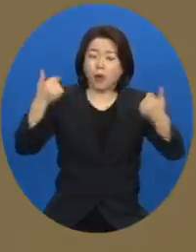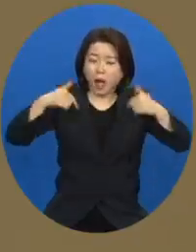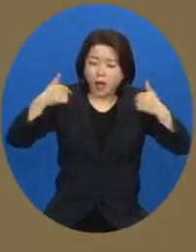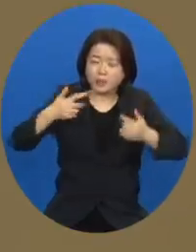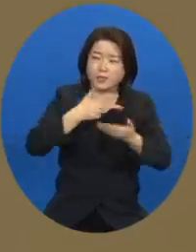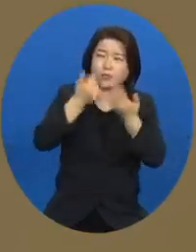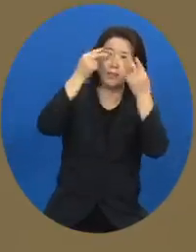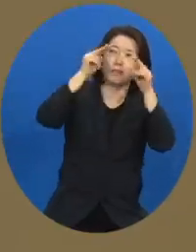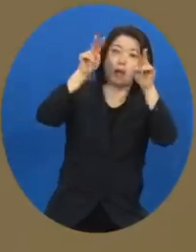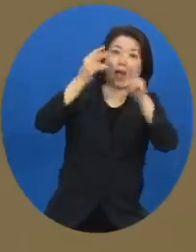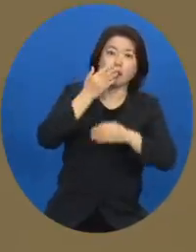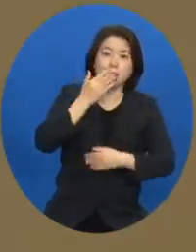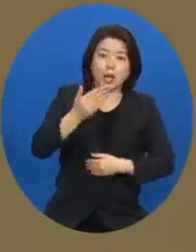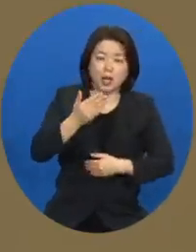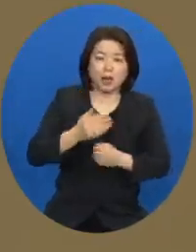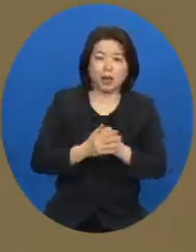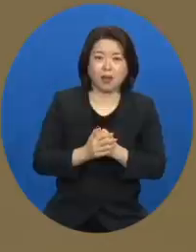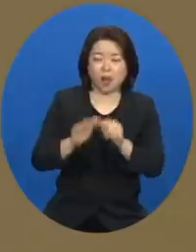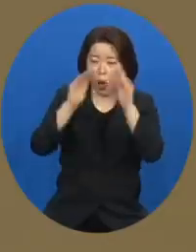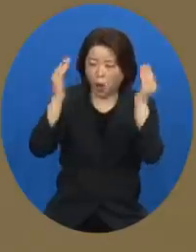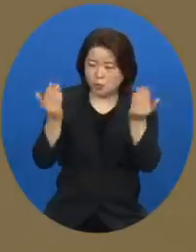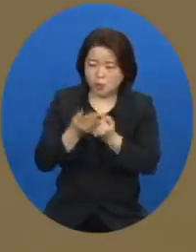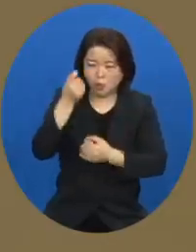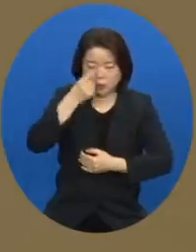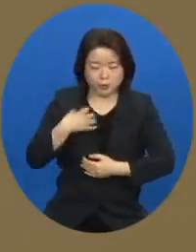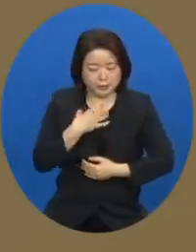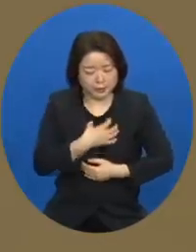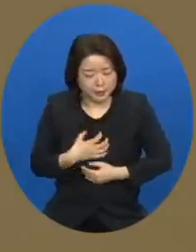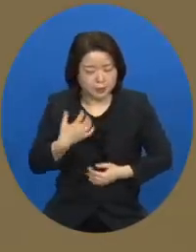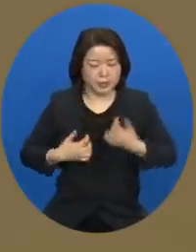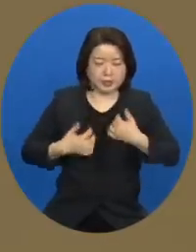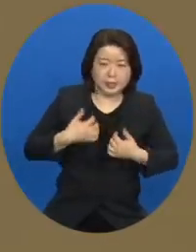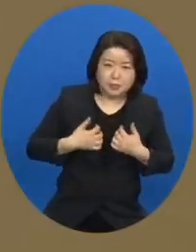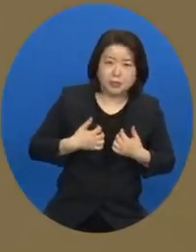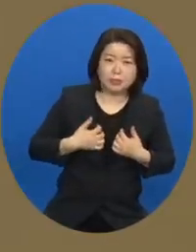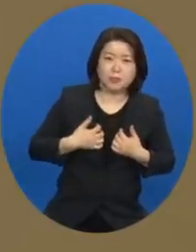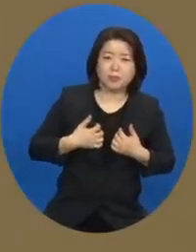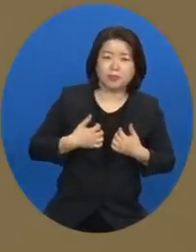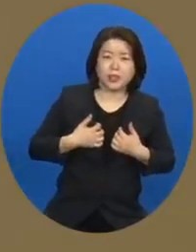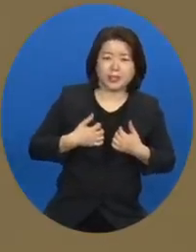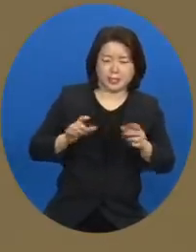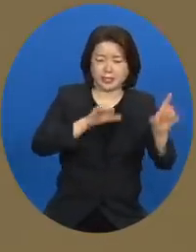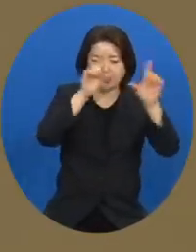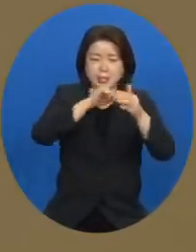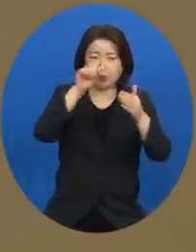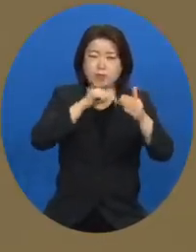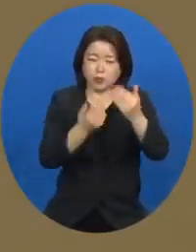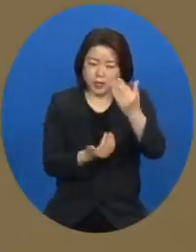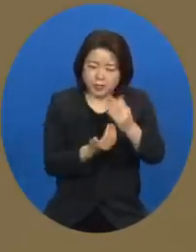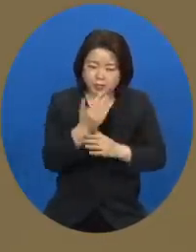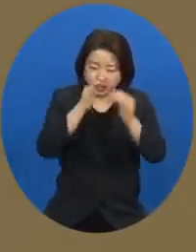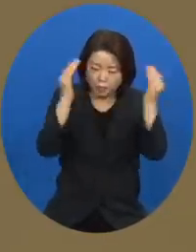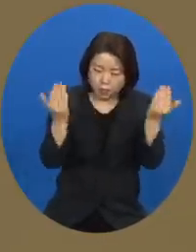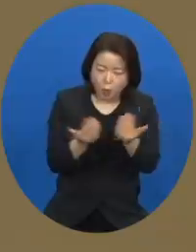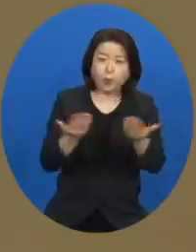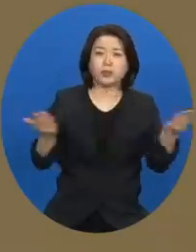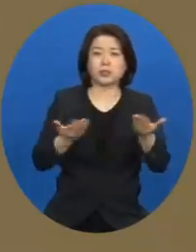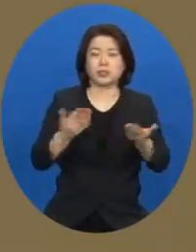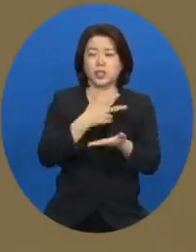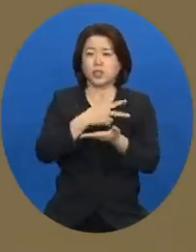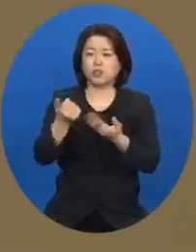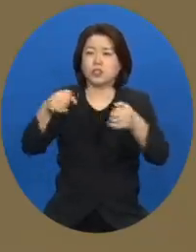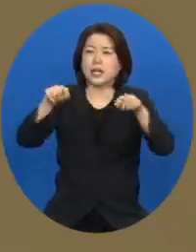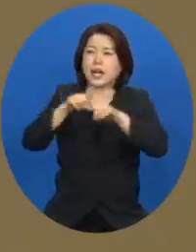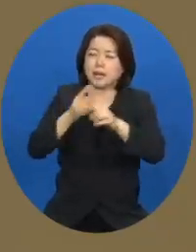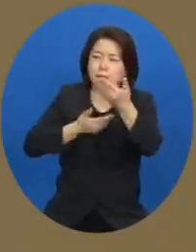주님을 바라보는 모든 슬픔, 기쁨, 그의 삶 속에 일어나는 모든 일을 주님과 함께